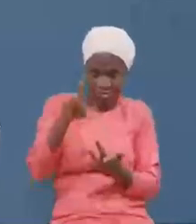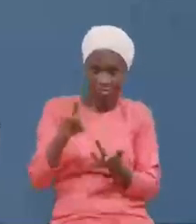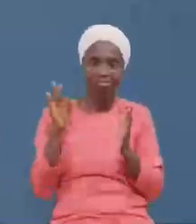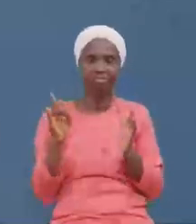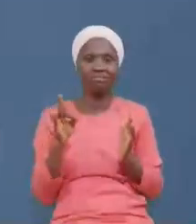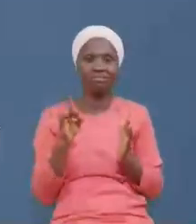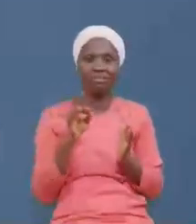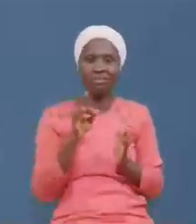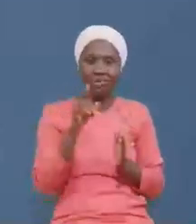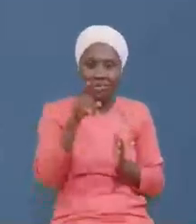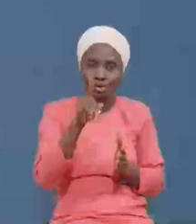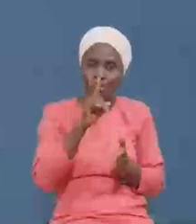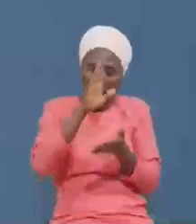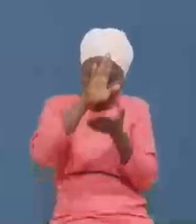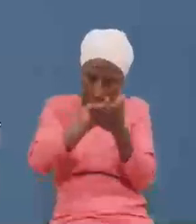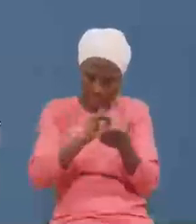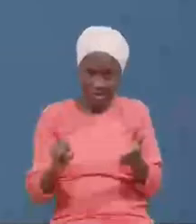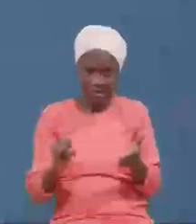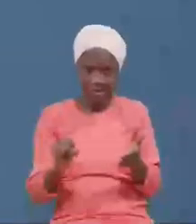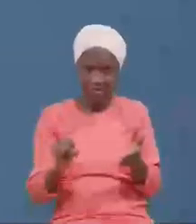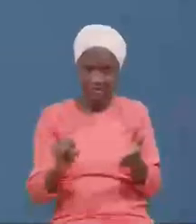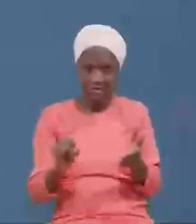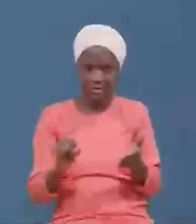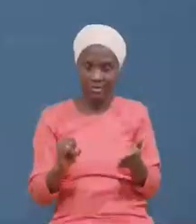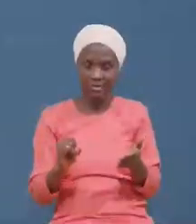Vous allez croire à vous-même ce soir.